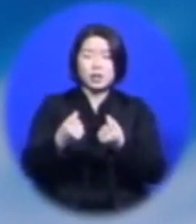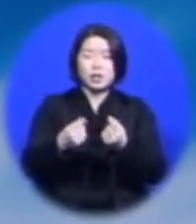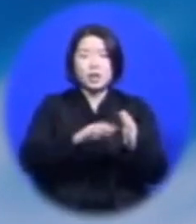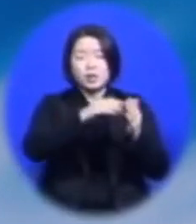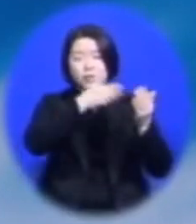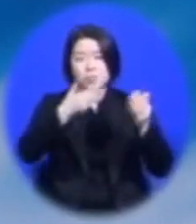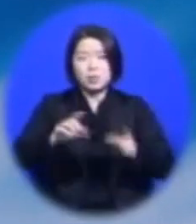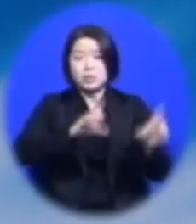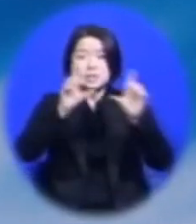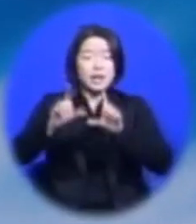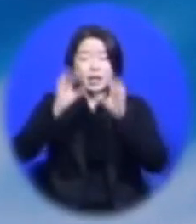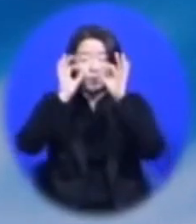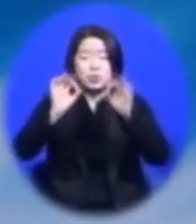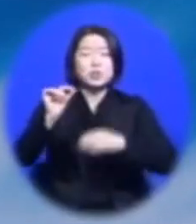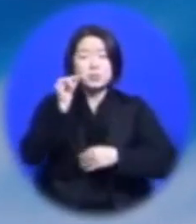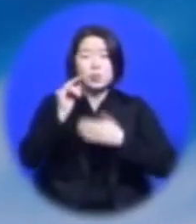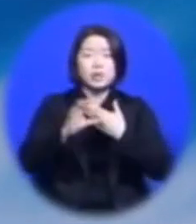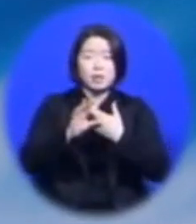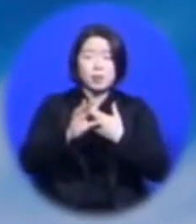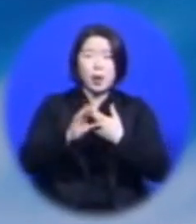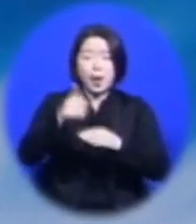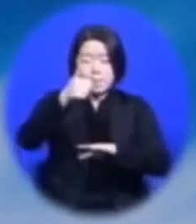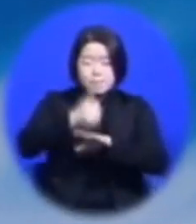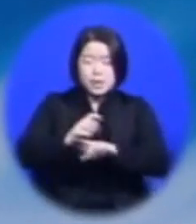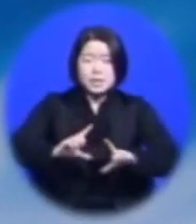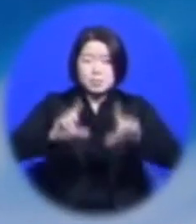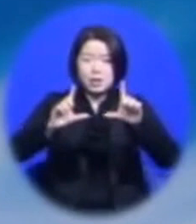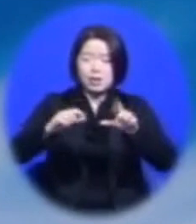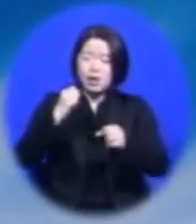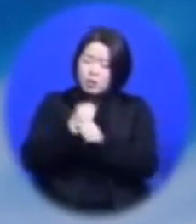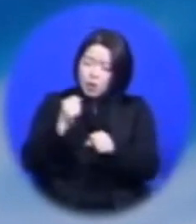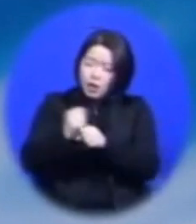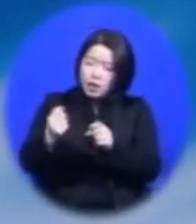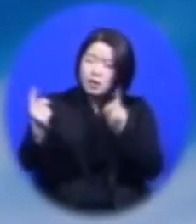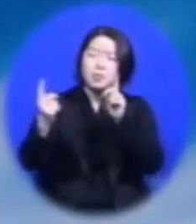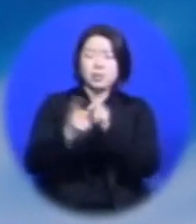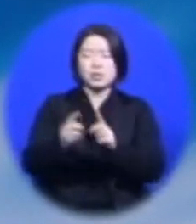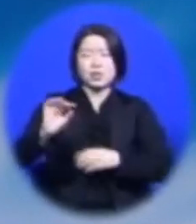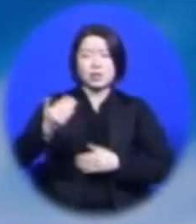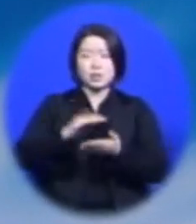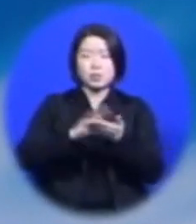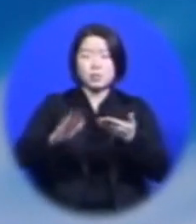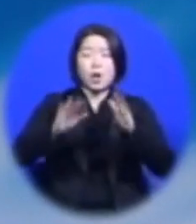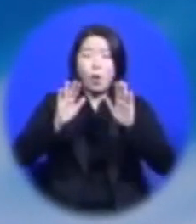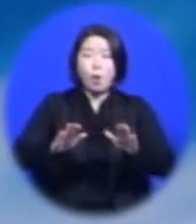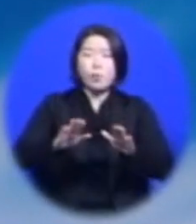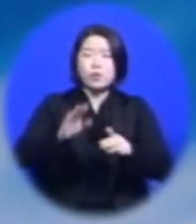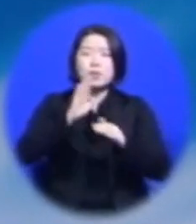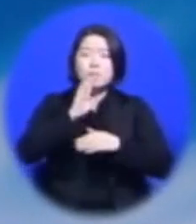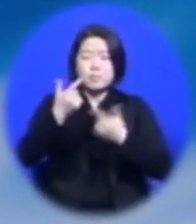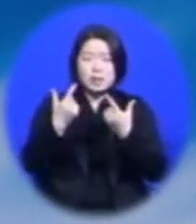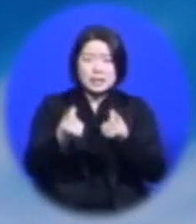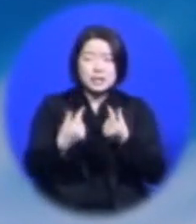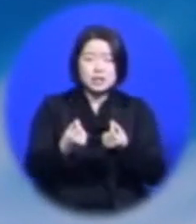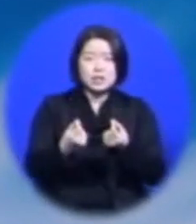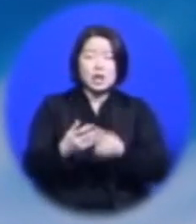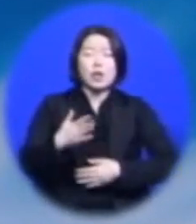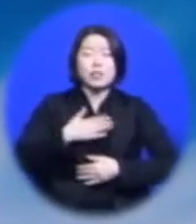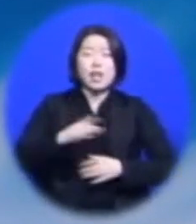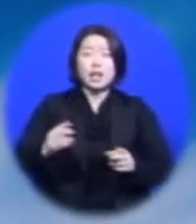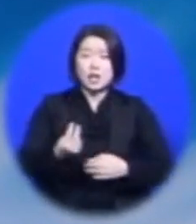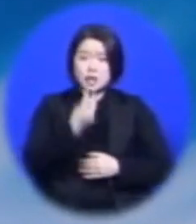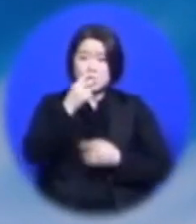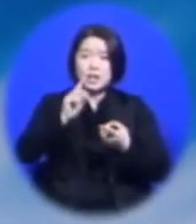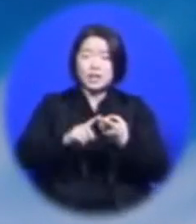사람은 마지막 날을 당황스럽게 맞이하게 됩니다. 오늘이 마치 내가